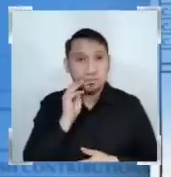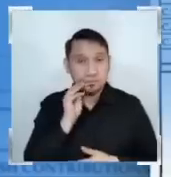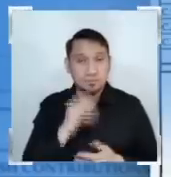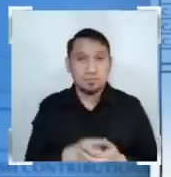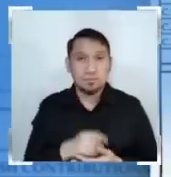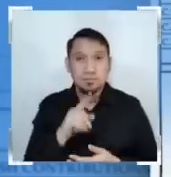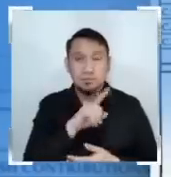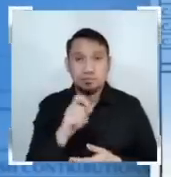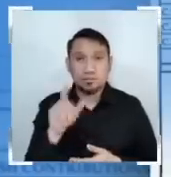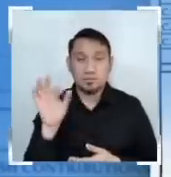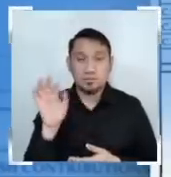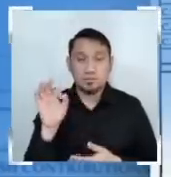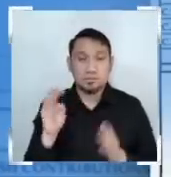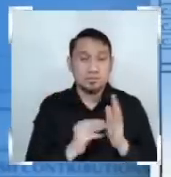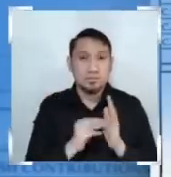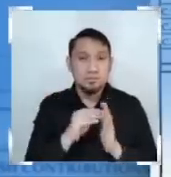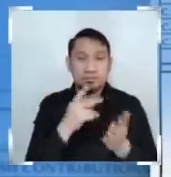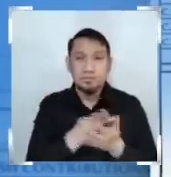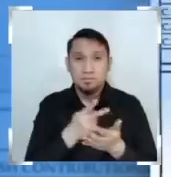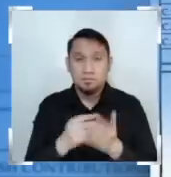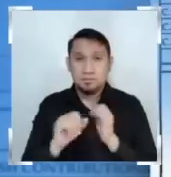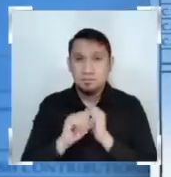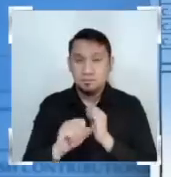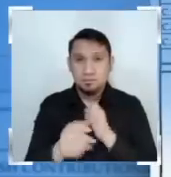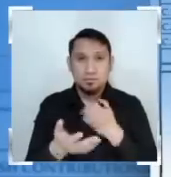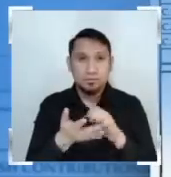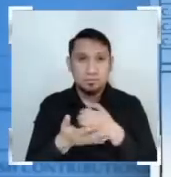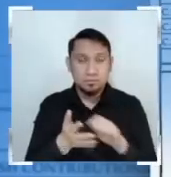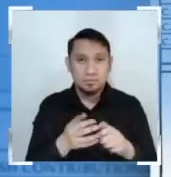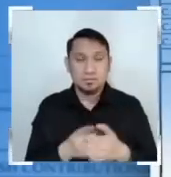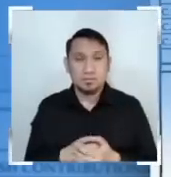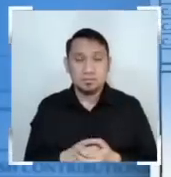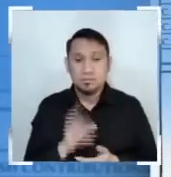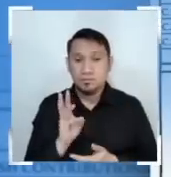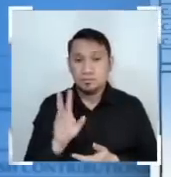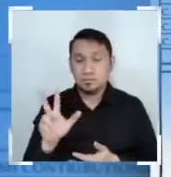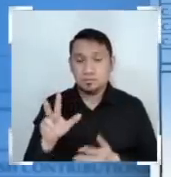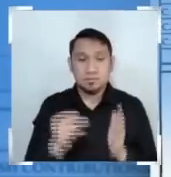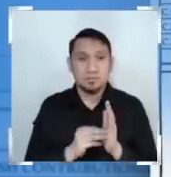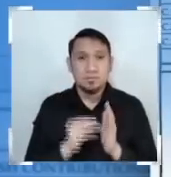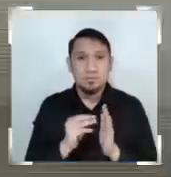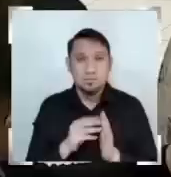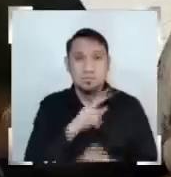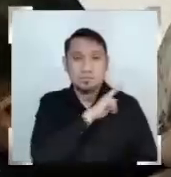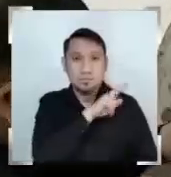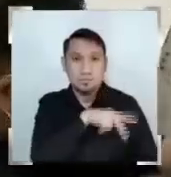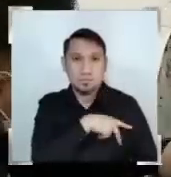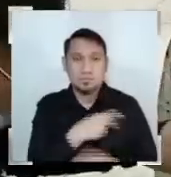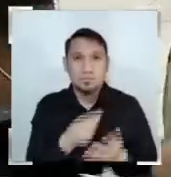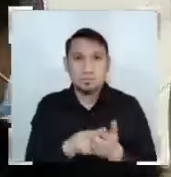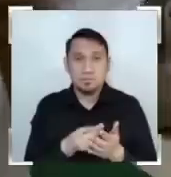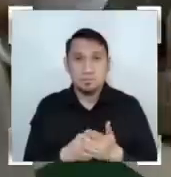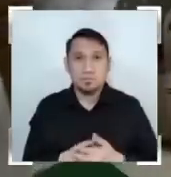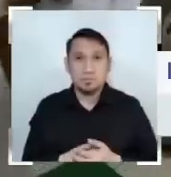119 million pesos ang campaign expenditure. Halos 63 million pesos dito, personal niyang pera. Dahil